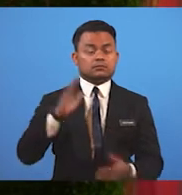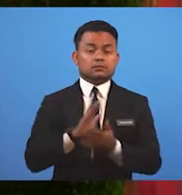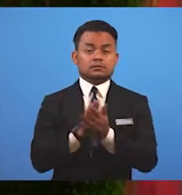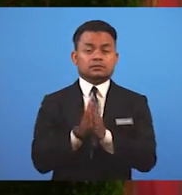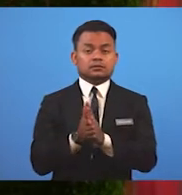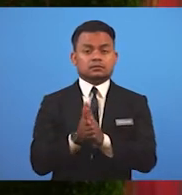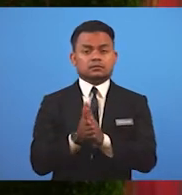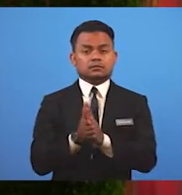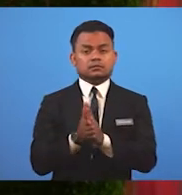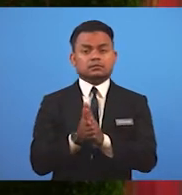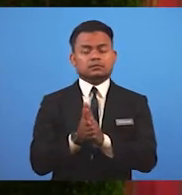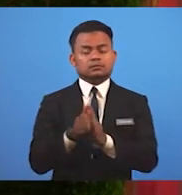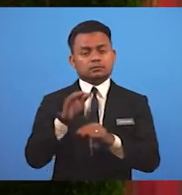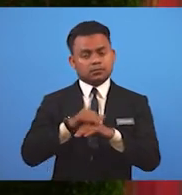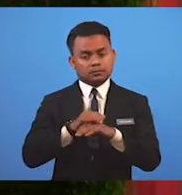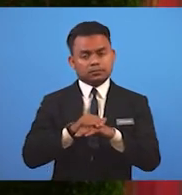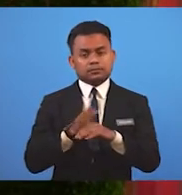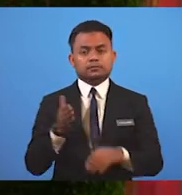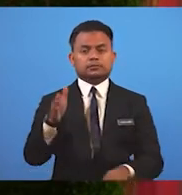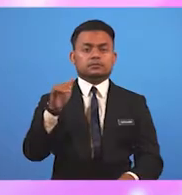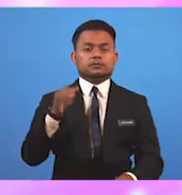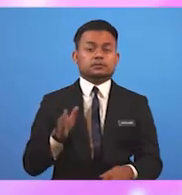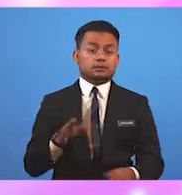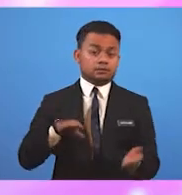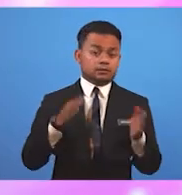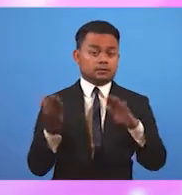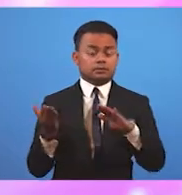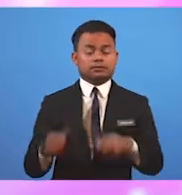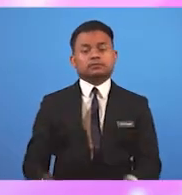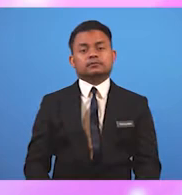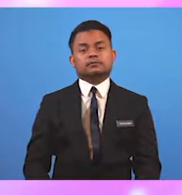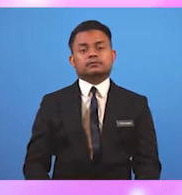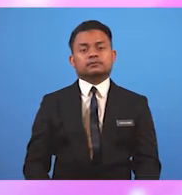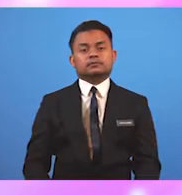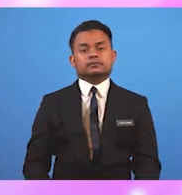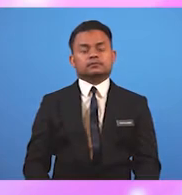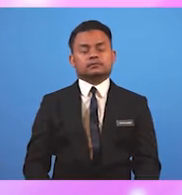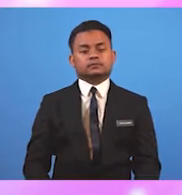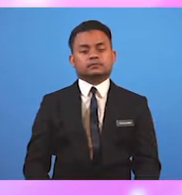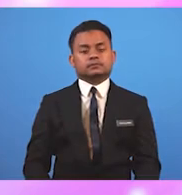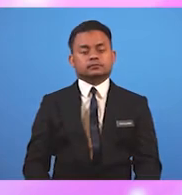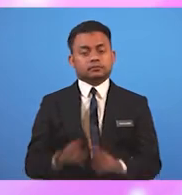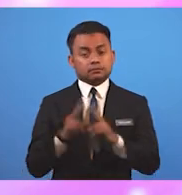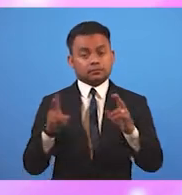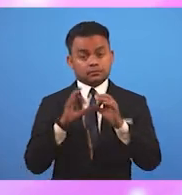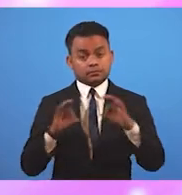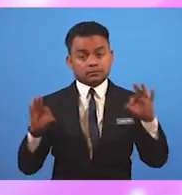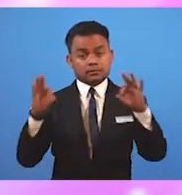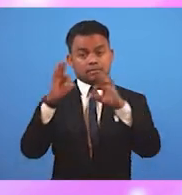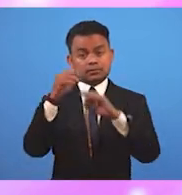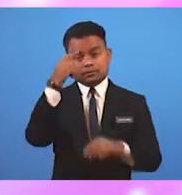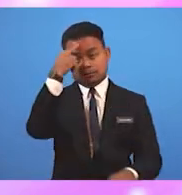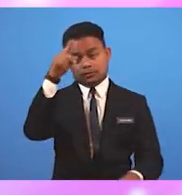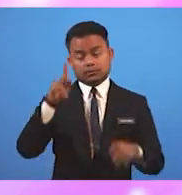kadar kematian yang tinggi kepada ternakan. Oleh yang demikian, adalah sangat penting untuk